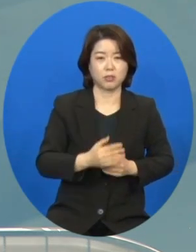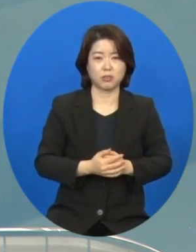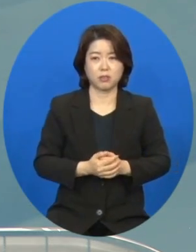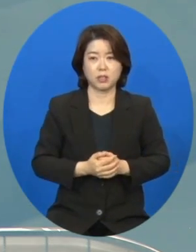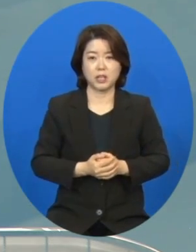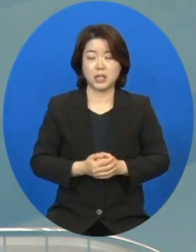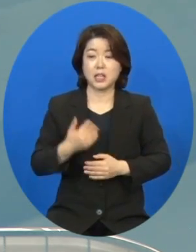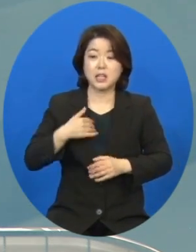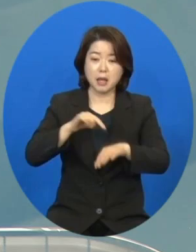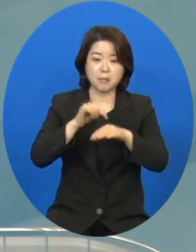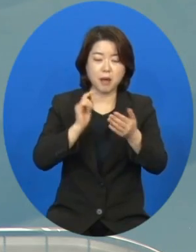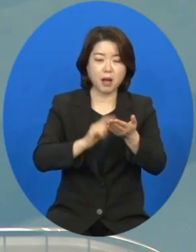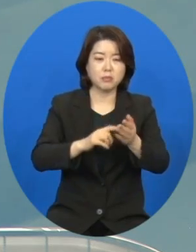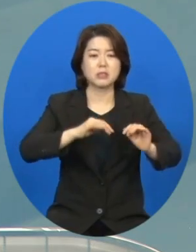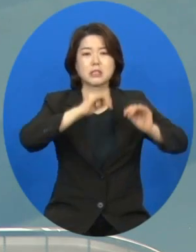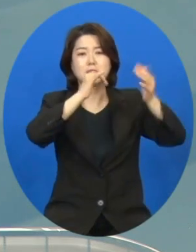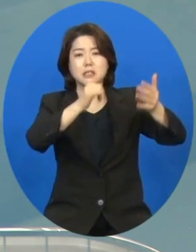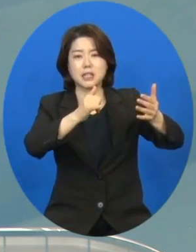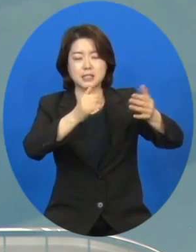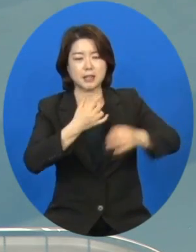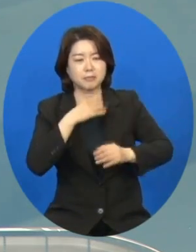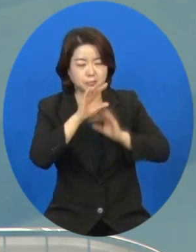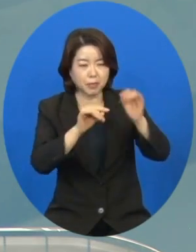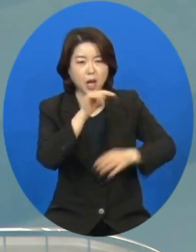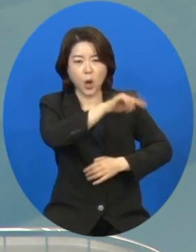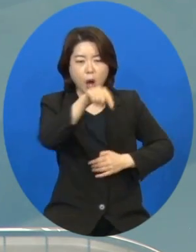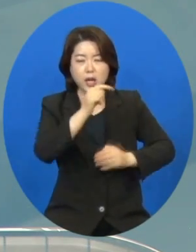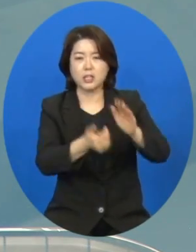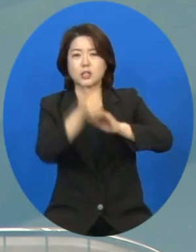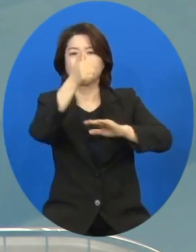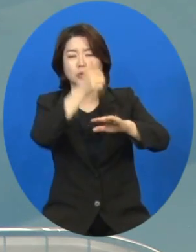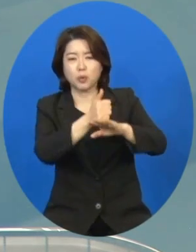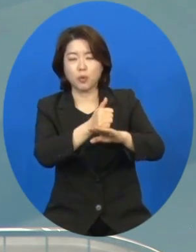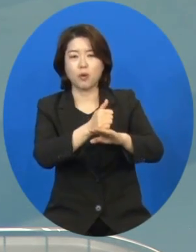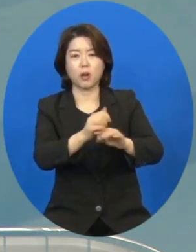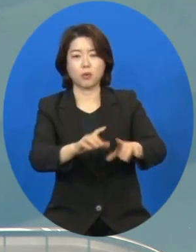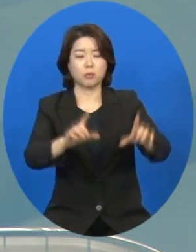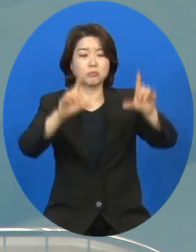세상이에요. 그저 성공하고 출세하고 돈 벌고